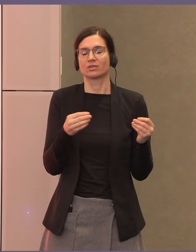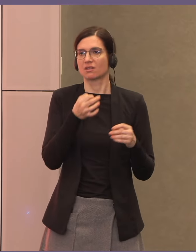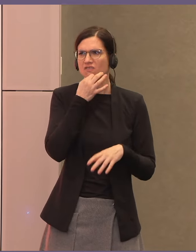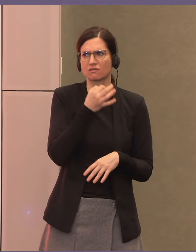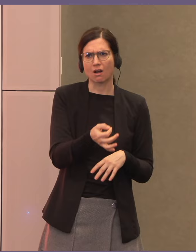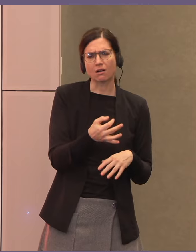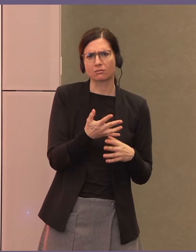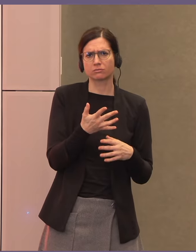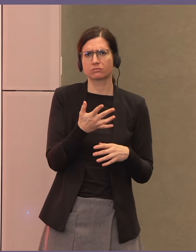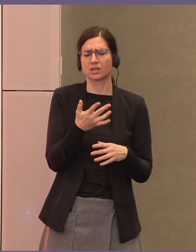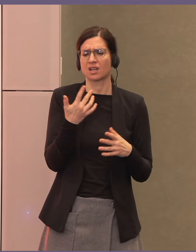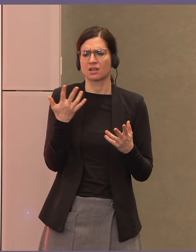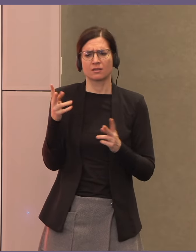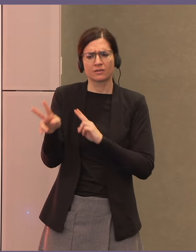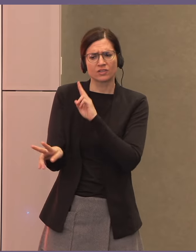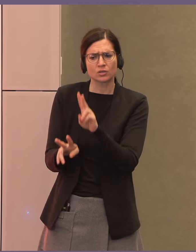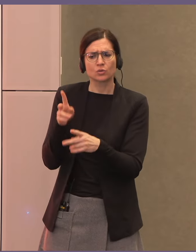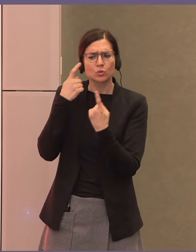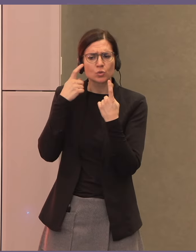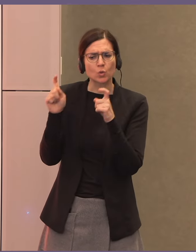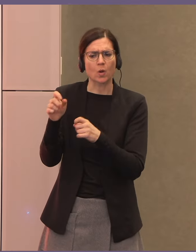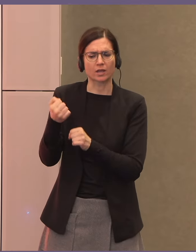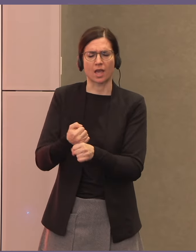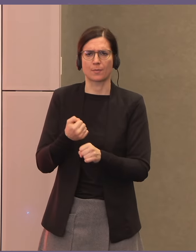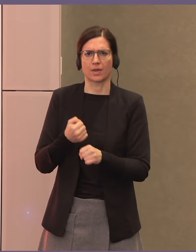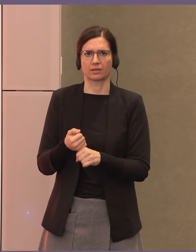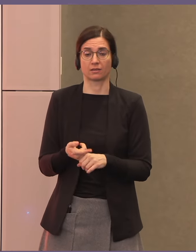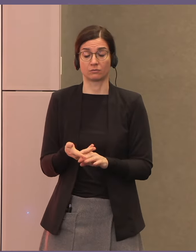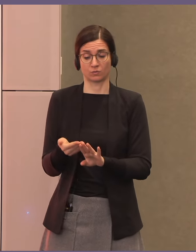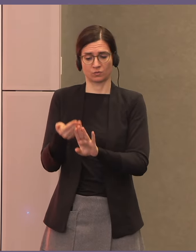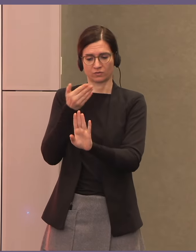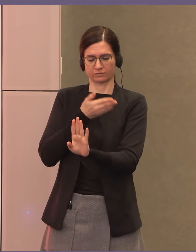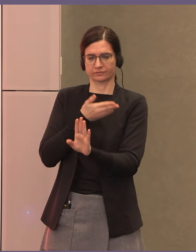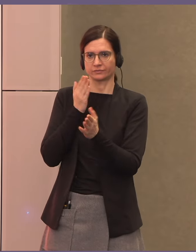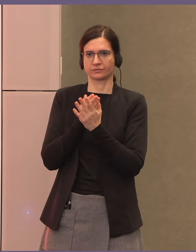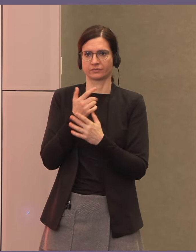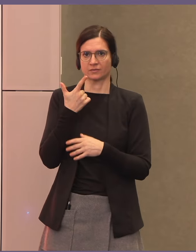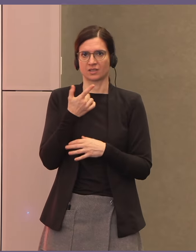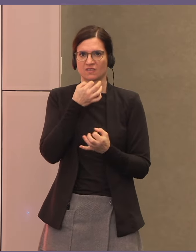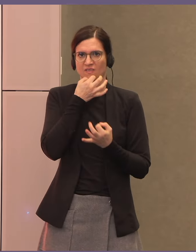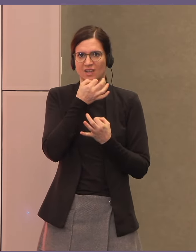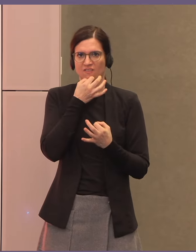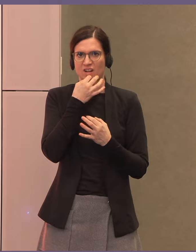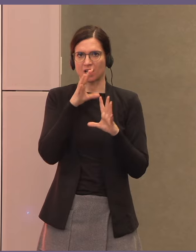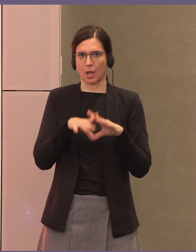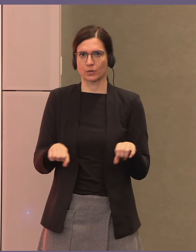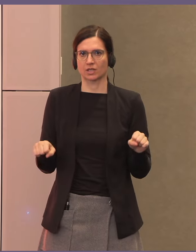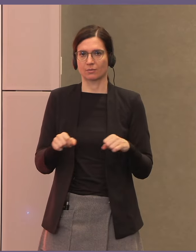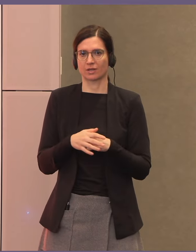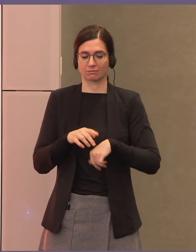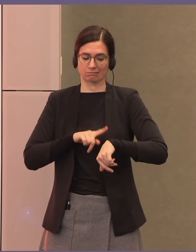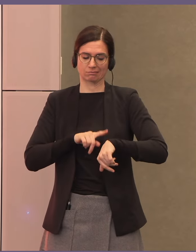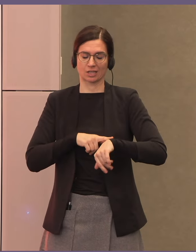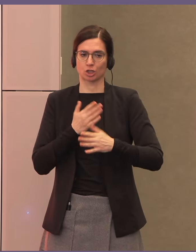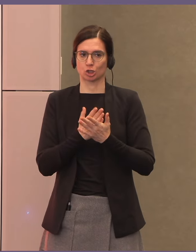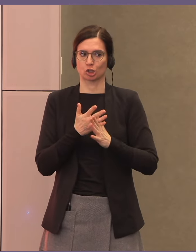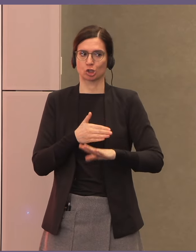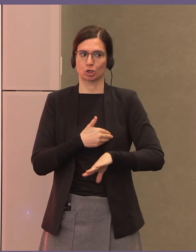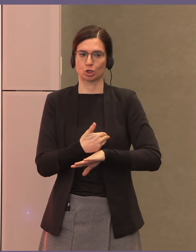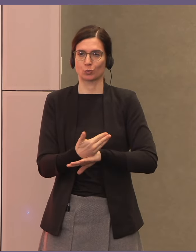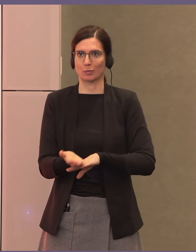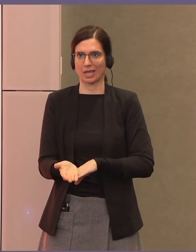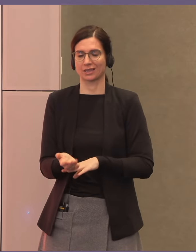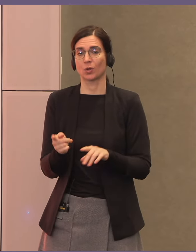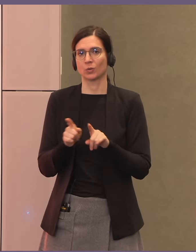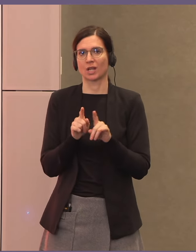Frage der Care-Arbeit ich weiß wir haben im Vorfeld sozusagen zwei Fragerunden vereinbart angesichts der fortgeschrittenen Zeit